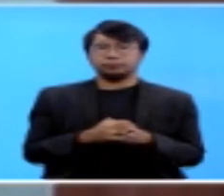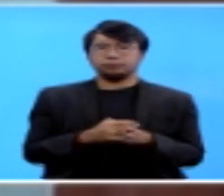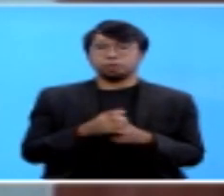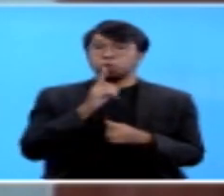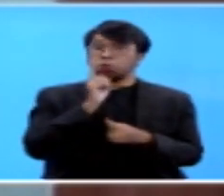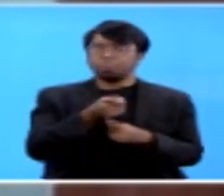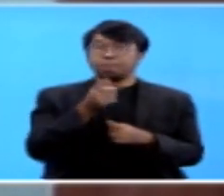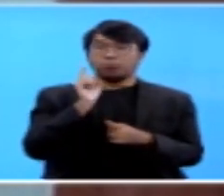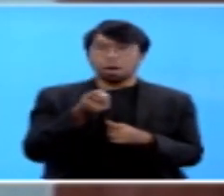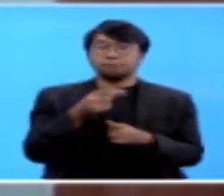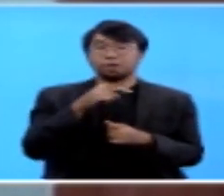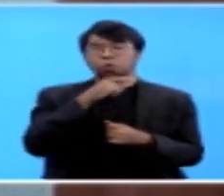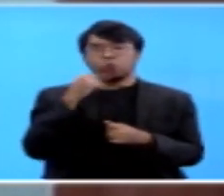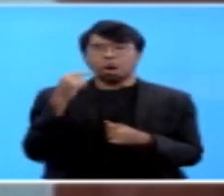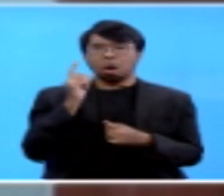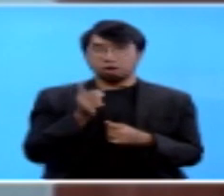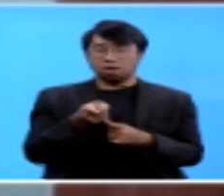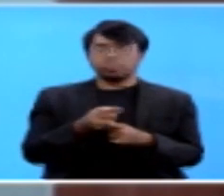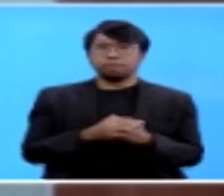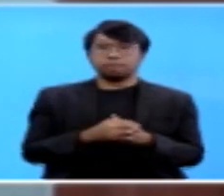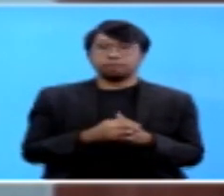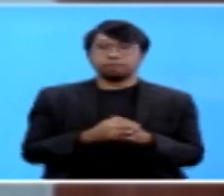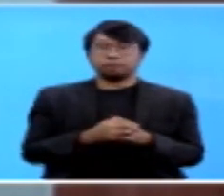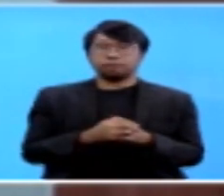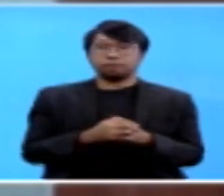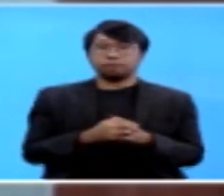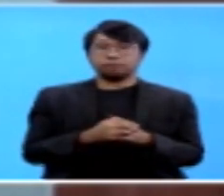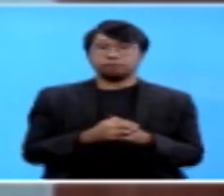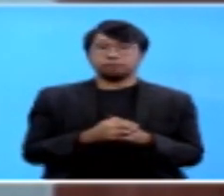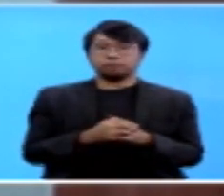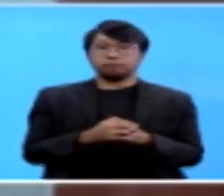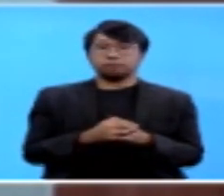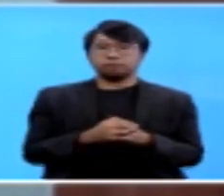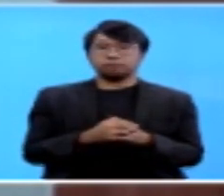itu kurang istilahnya